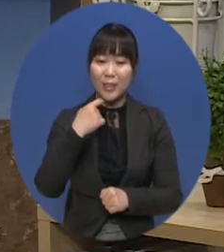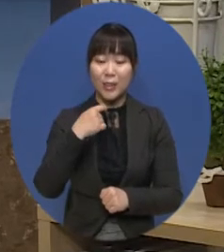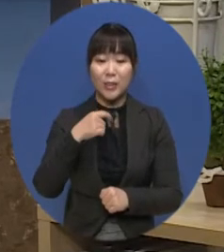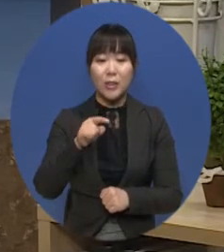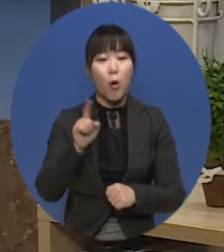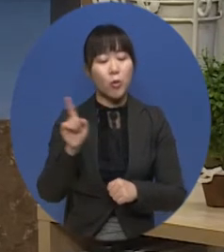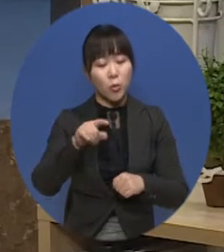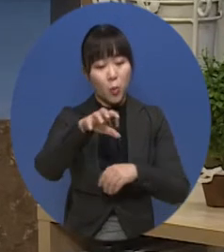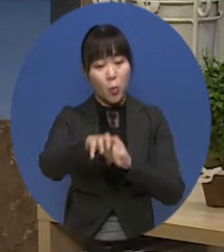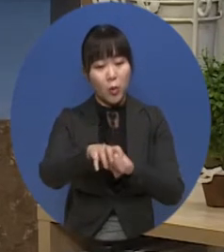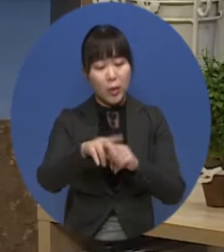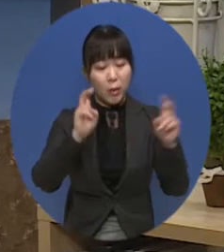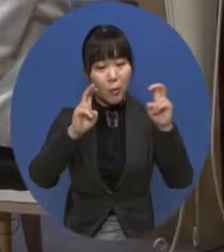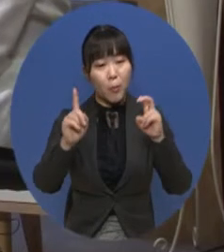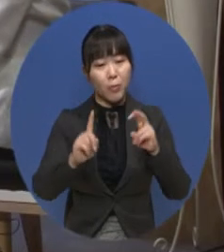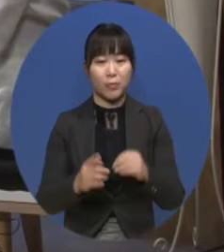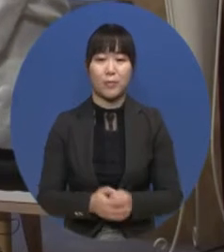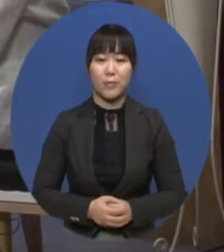소통이 어떤 곳인가요?